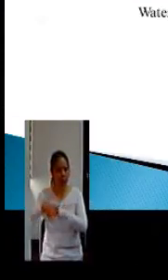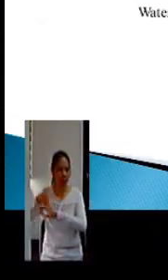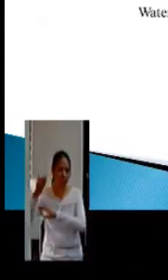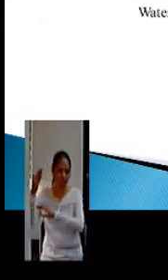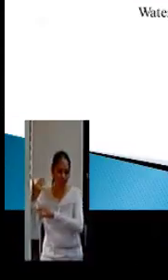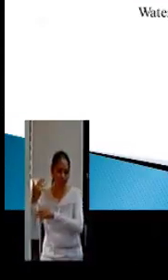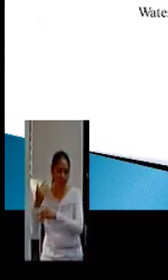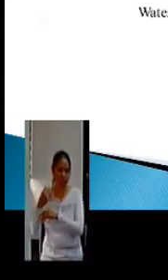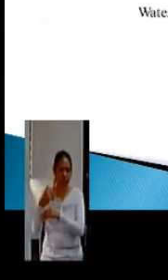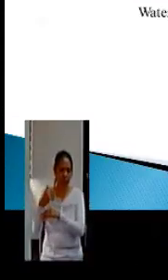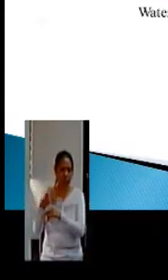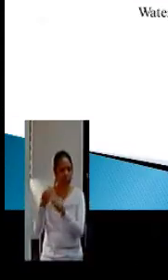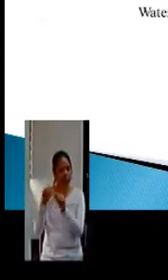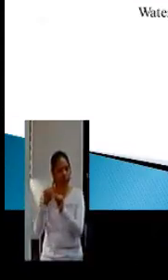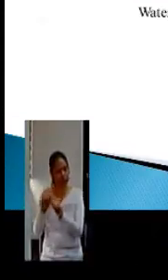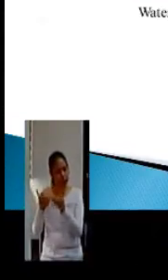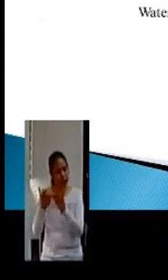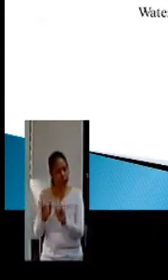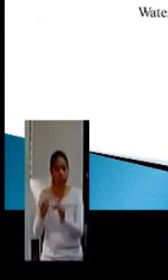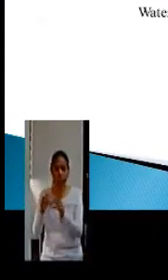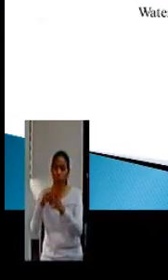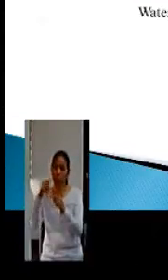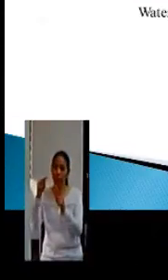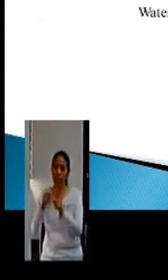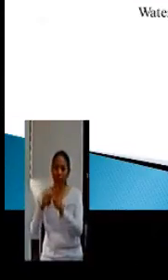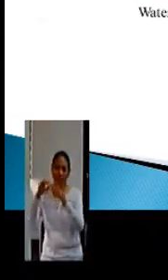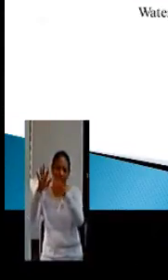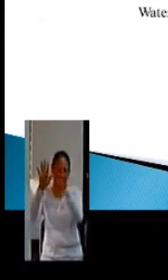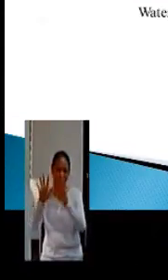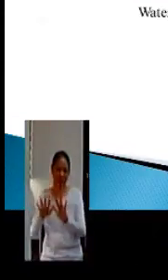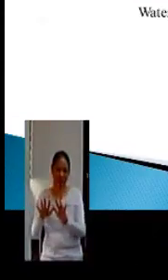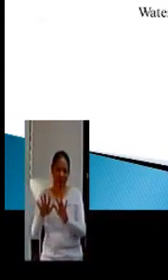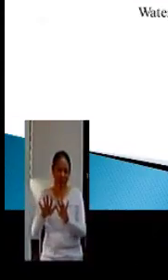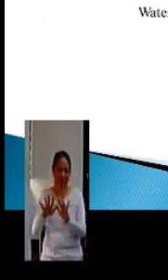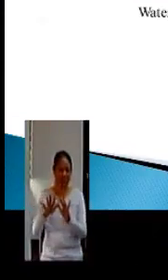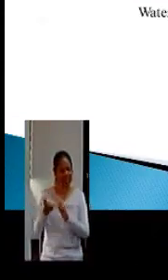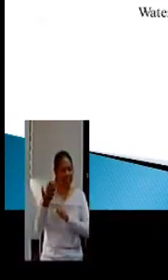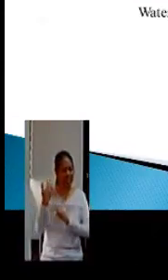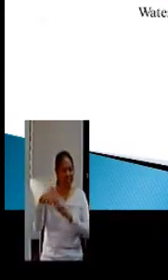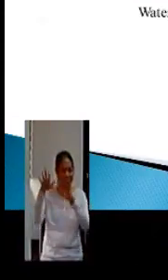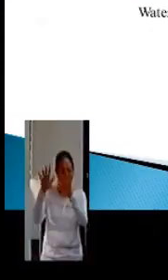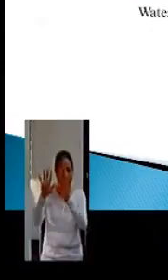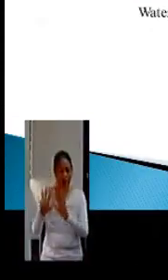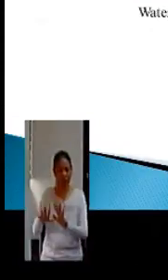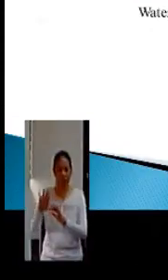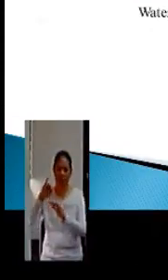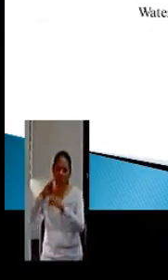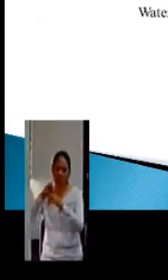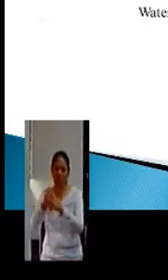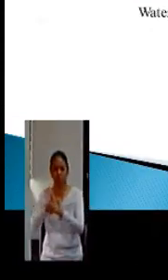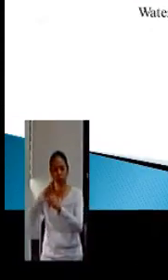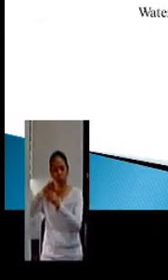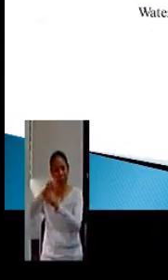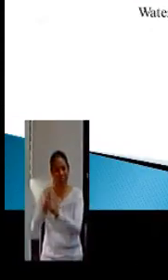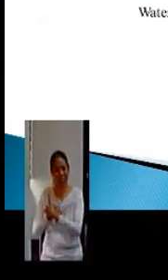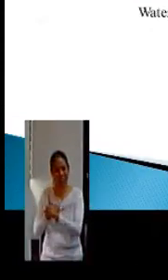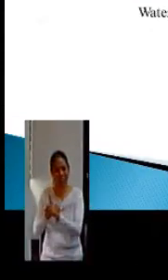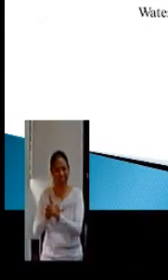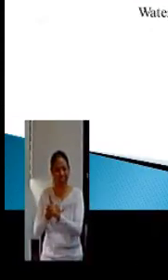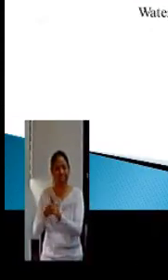is matatantya mo kung kailan uulan. Ang ulan namin sa Ifugao actually noon is June or July,